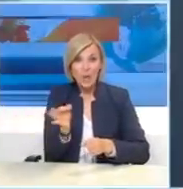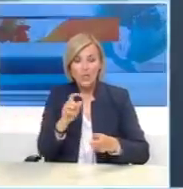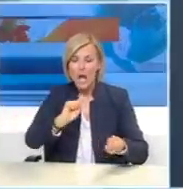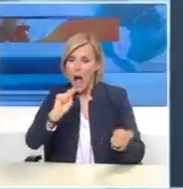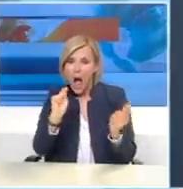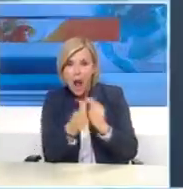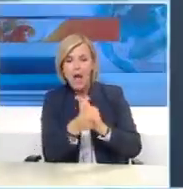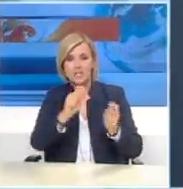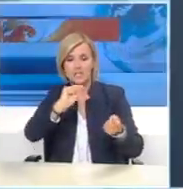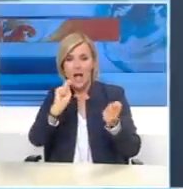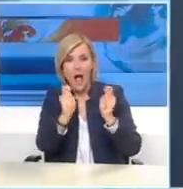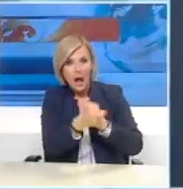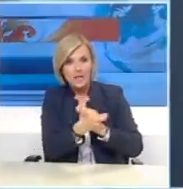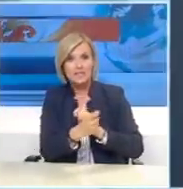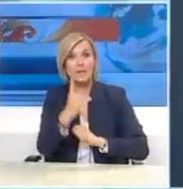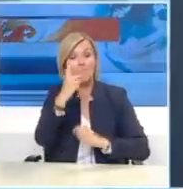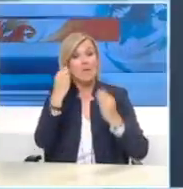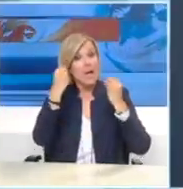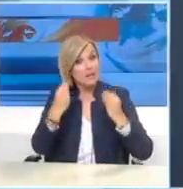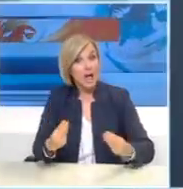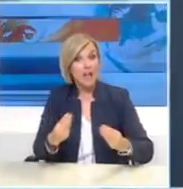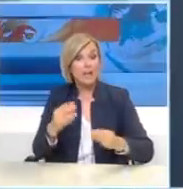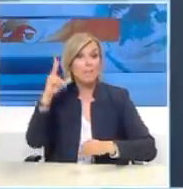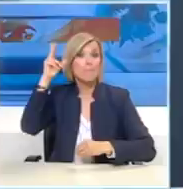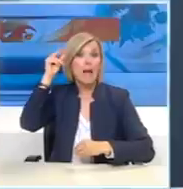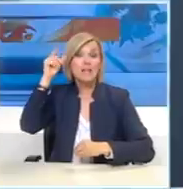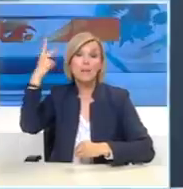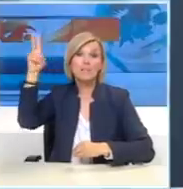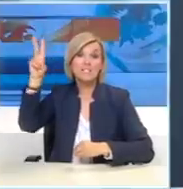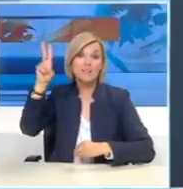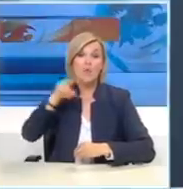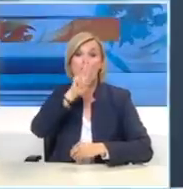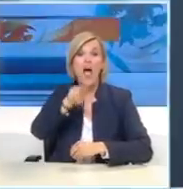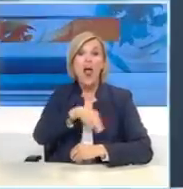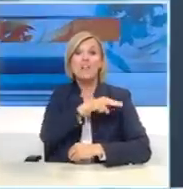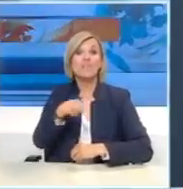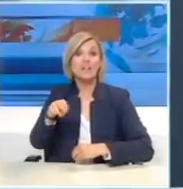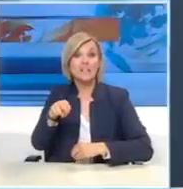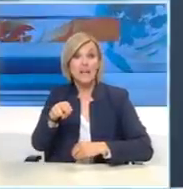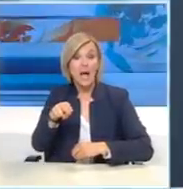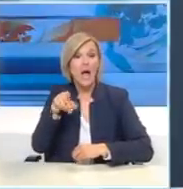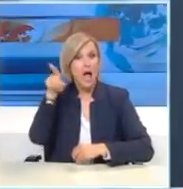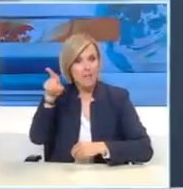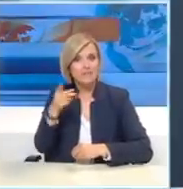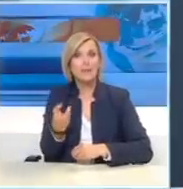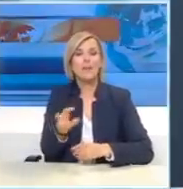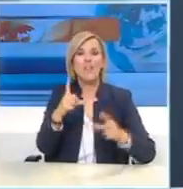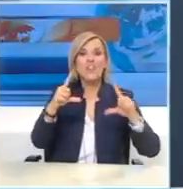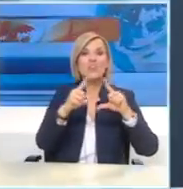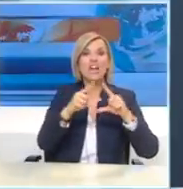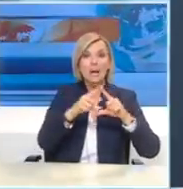τις καλές πανεπιστημιακές ομάδες της Ελβετίας, που αναλύει δείγματα του νέου ιού από 36 χώρες σε 6 υπήρους.